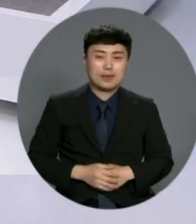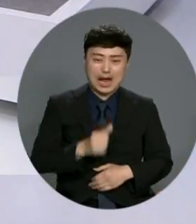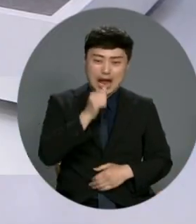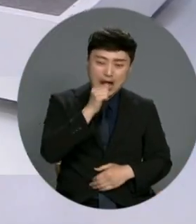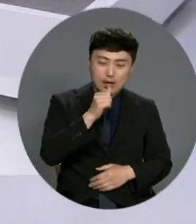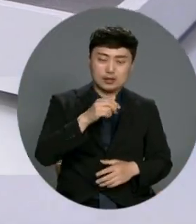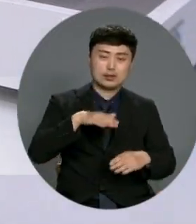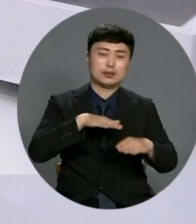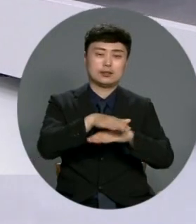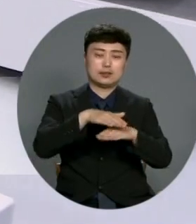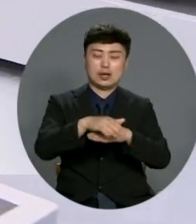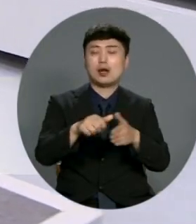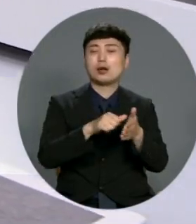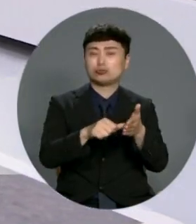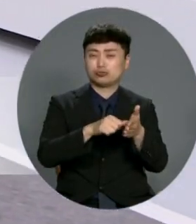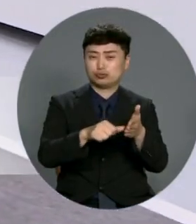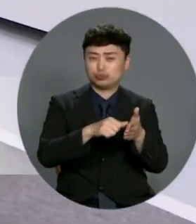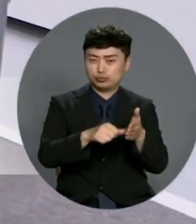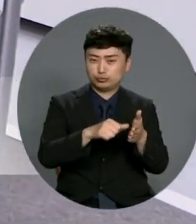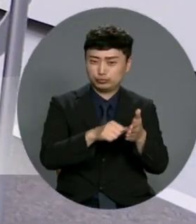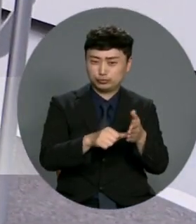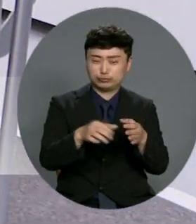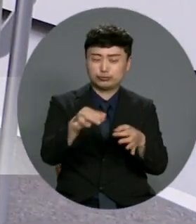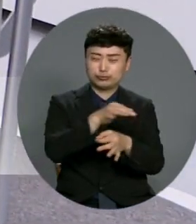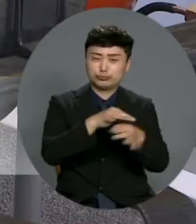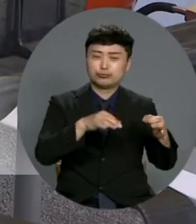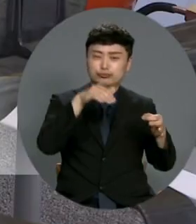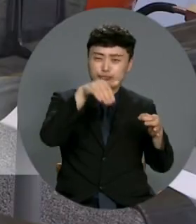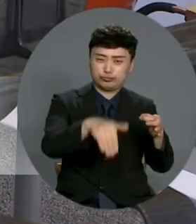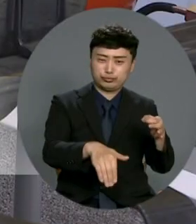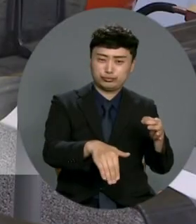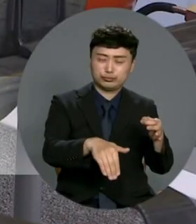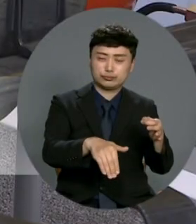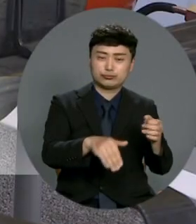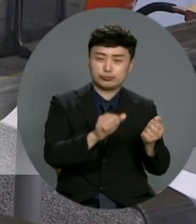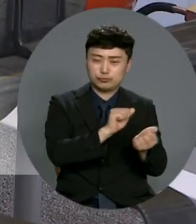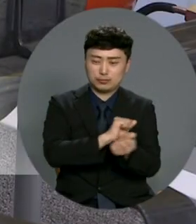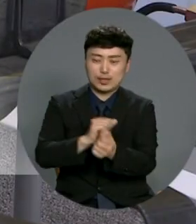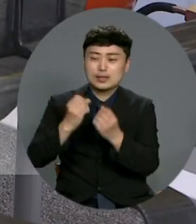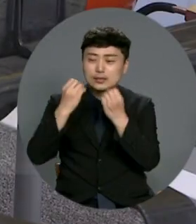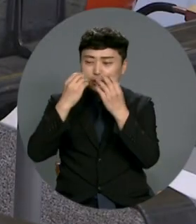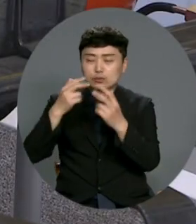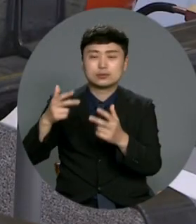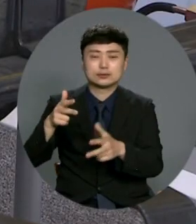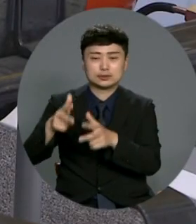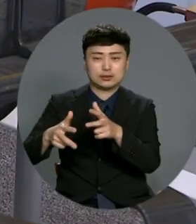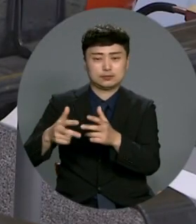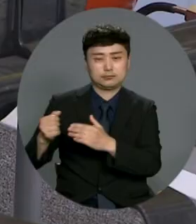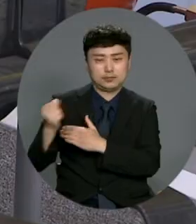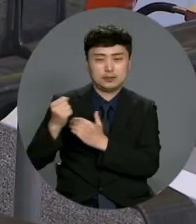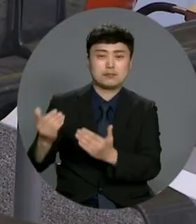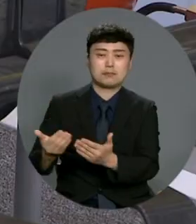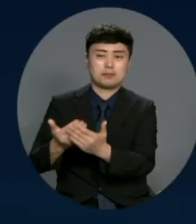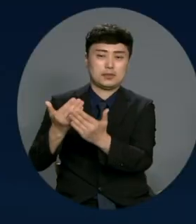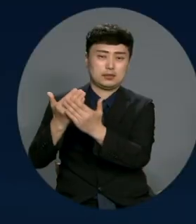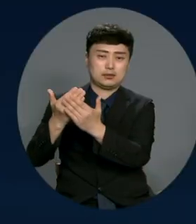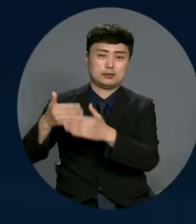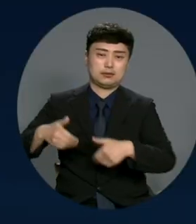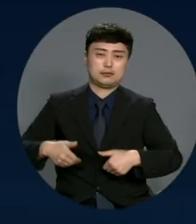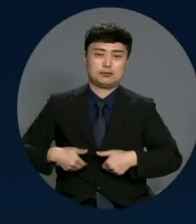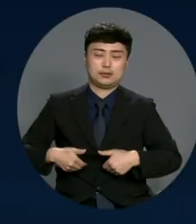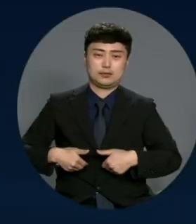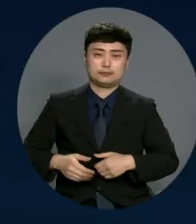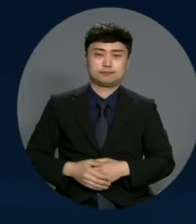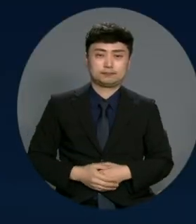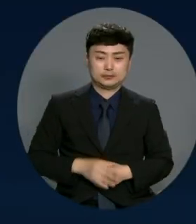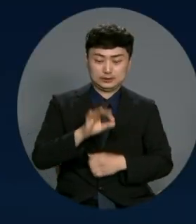철강과 자동차 부품 등이 업황 부진을 겪으면서 새로운 산업 구조로의 전환이 필요했기 때문입니다.